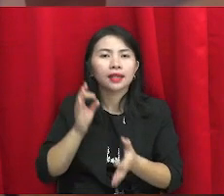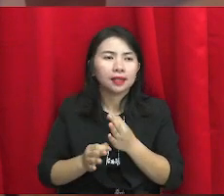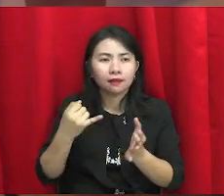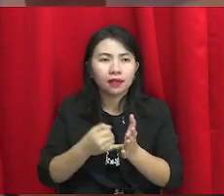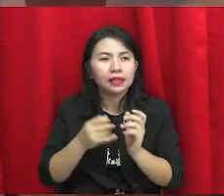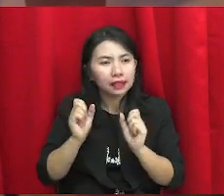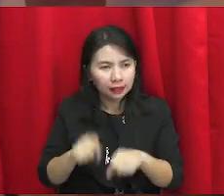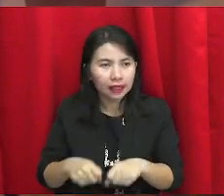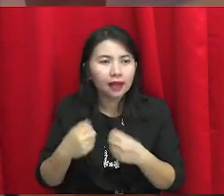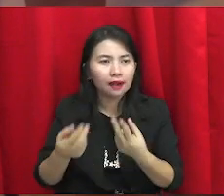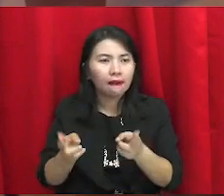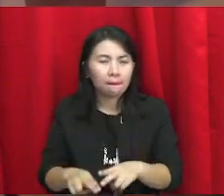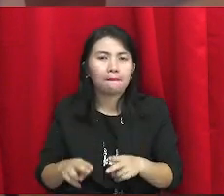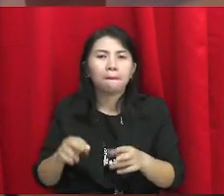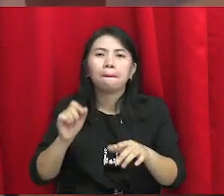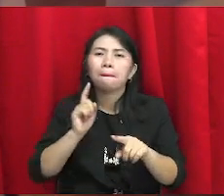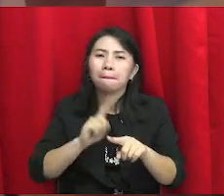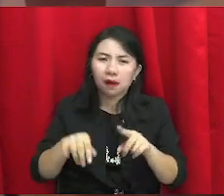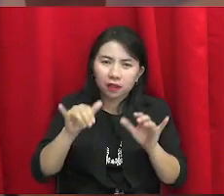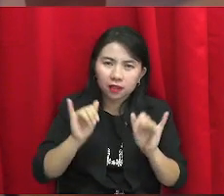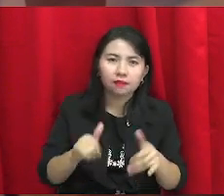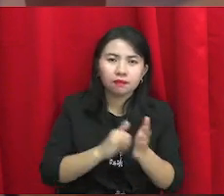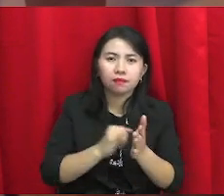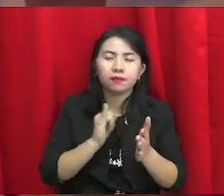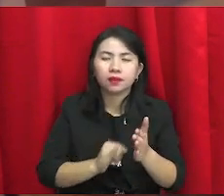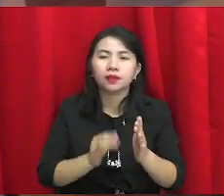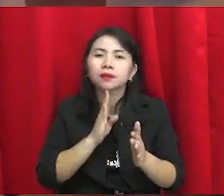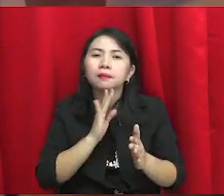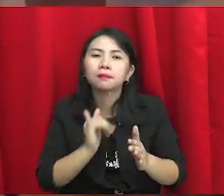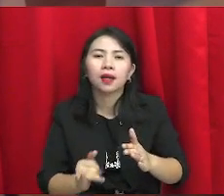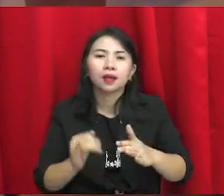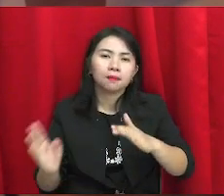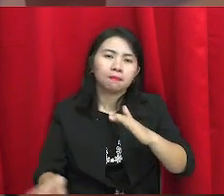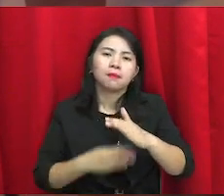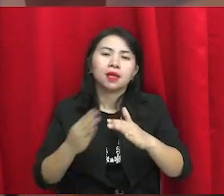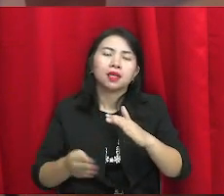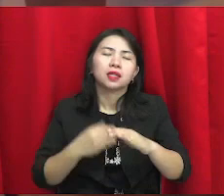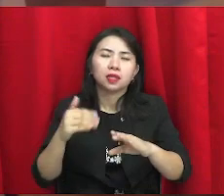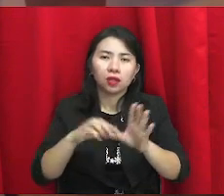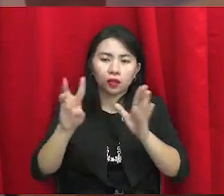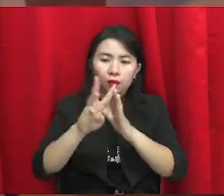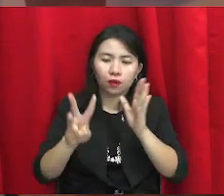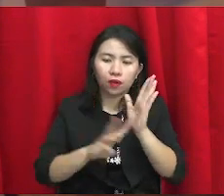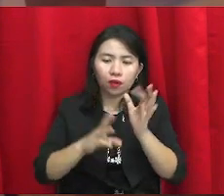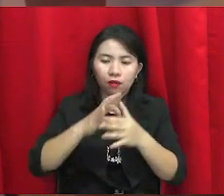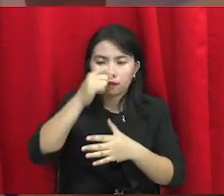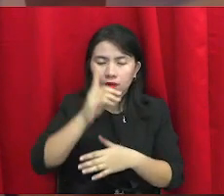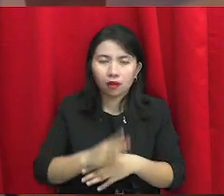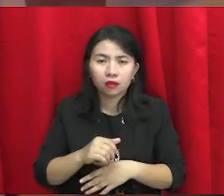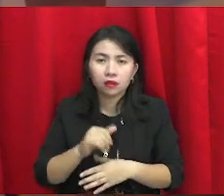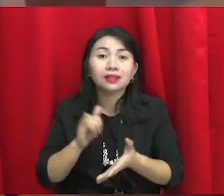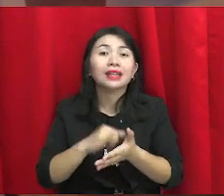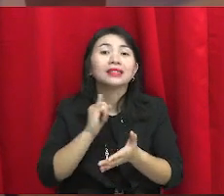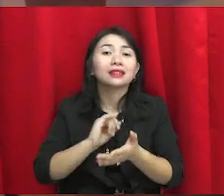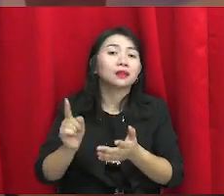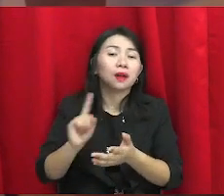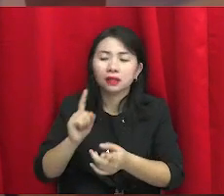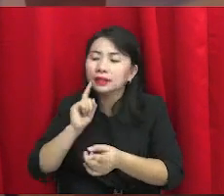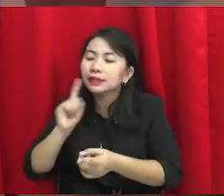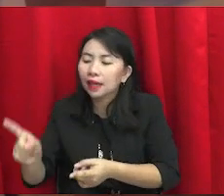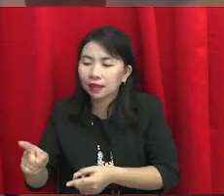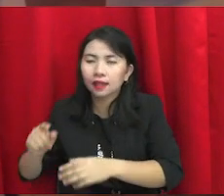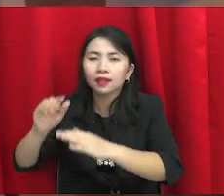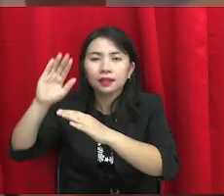mangyari, pero ayon pa rin sa will ng Ama. Yun ang pinapakiusap ng anak. Hindi yung papakiusap mo yung gusto